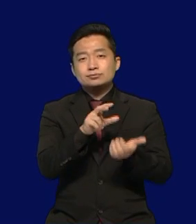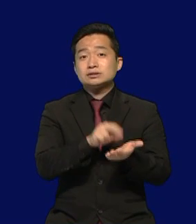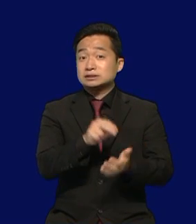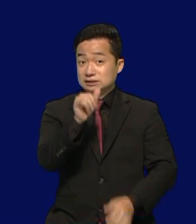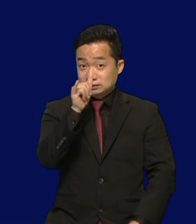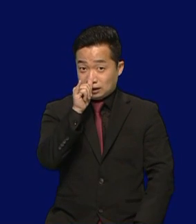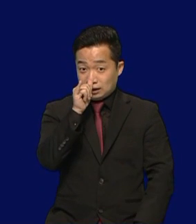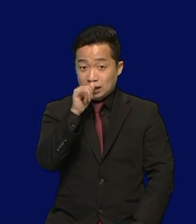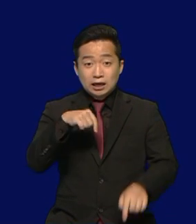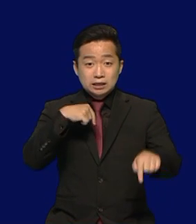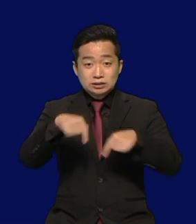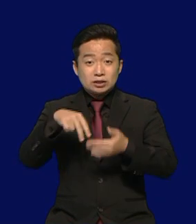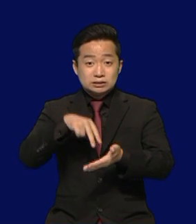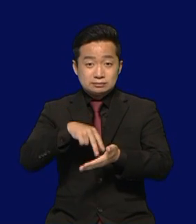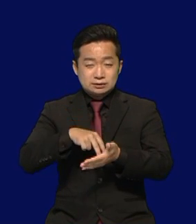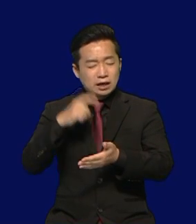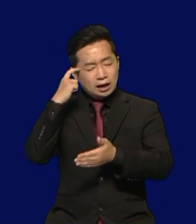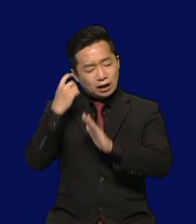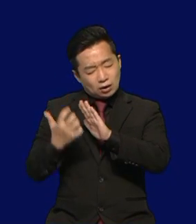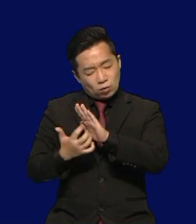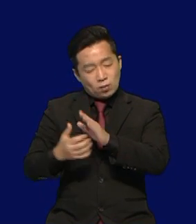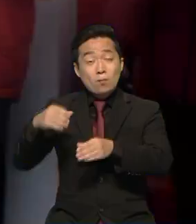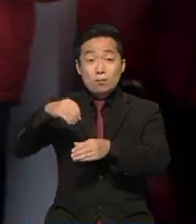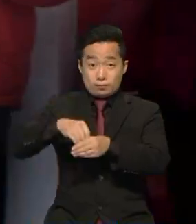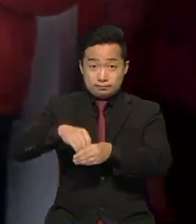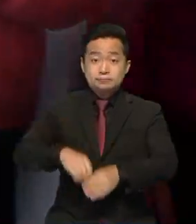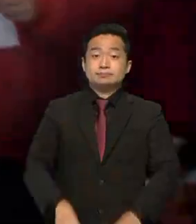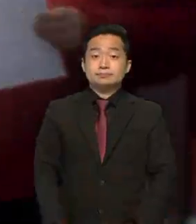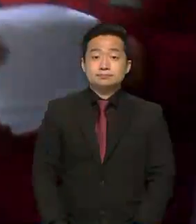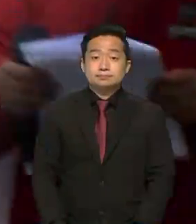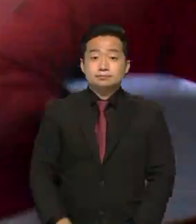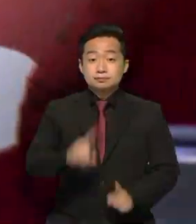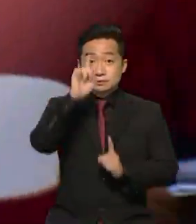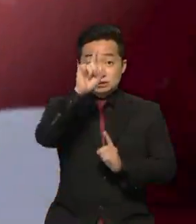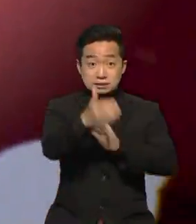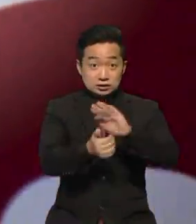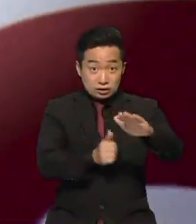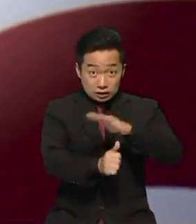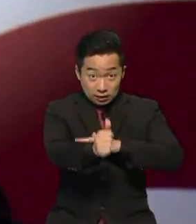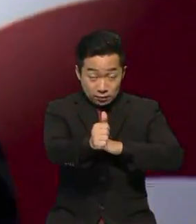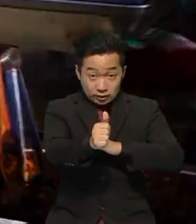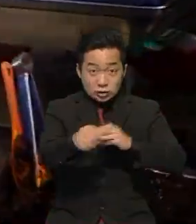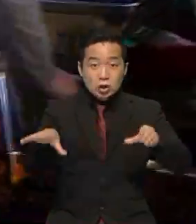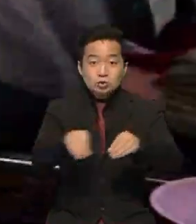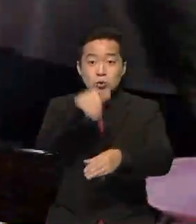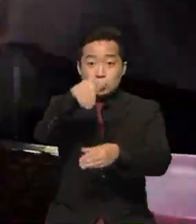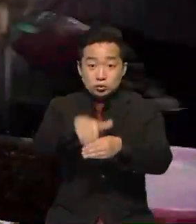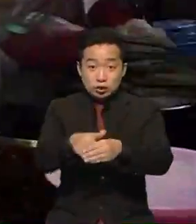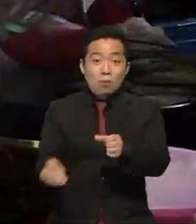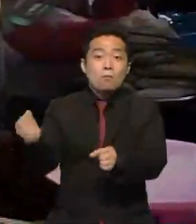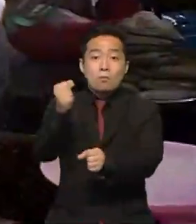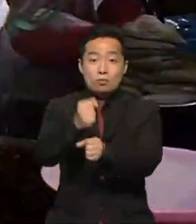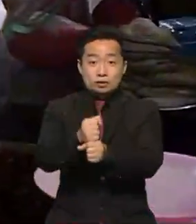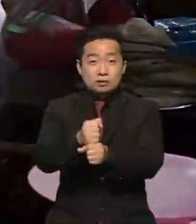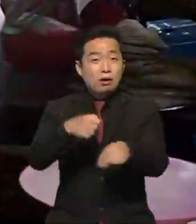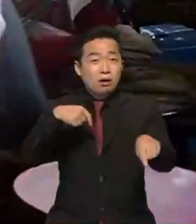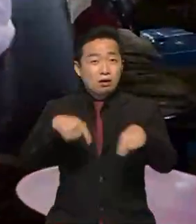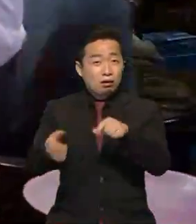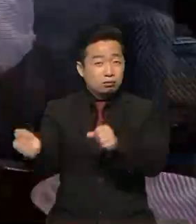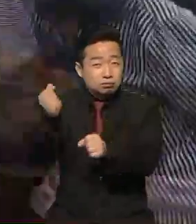남아있다며 정치적 고려가 있었다고 평가했습니다. 결국 이 전 대표의 총선 복귀를 통한 정치적 회색